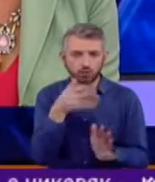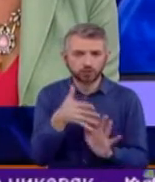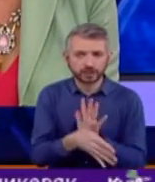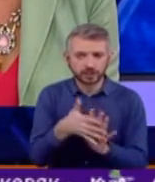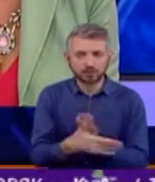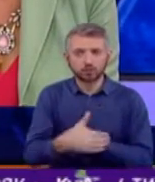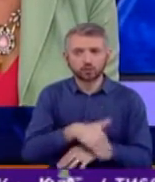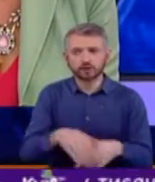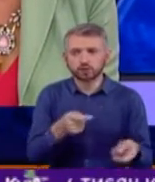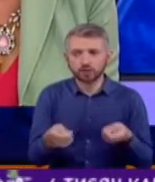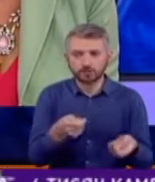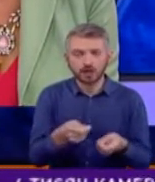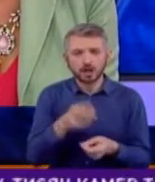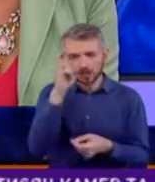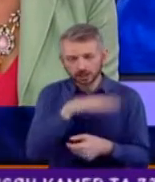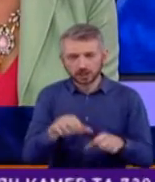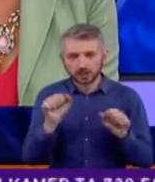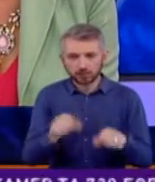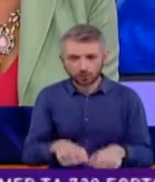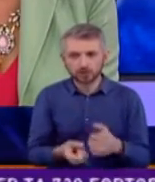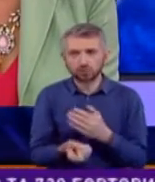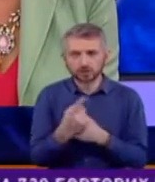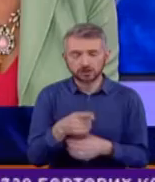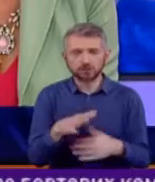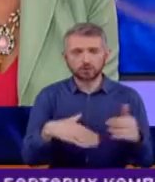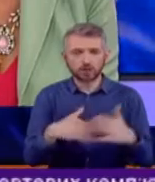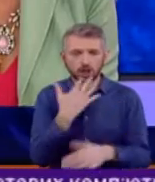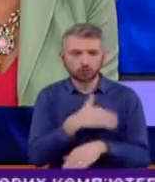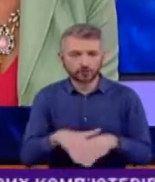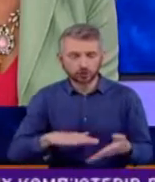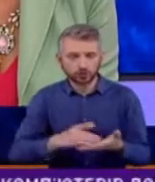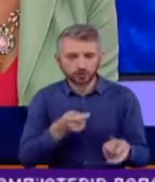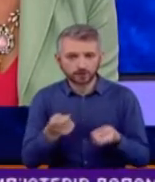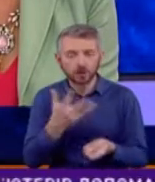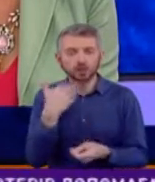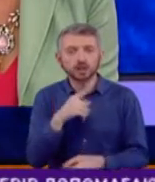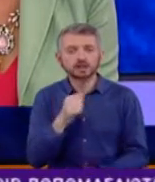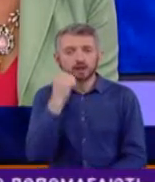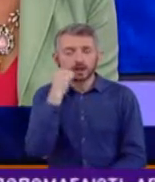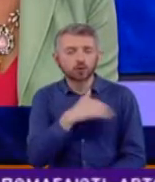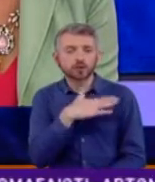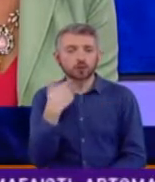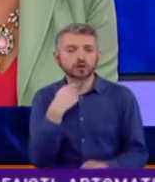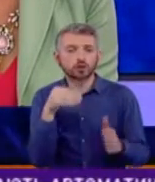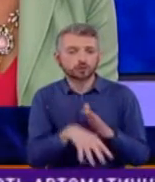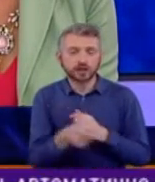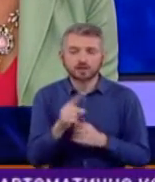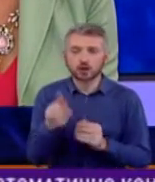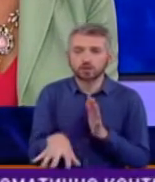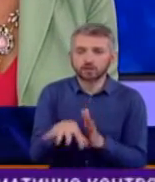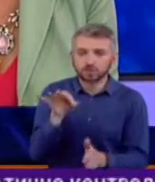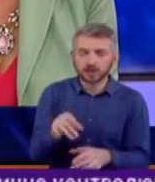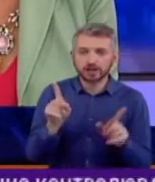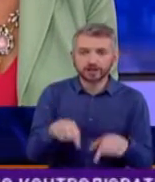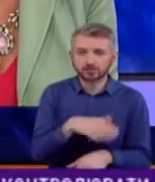і країна може нема повністю питань. Опинитись рука зовнішнього управління. І дивлячись на цю ситуацію, коли за старого не хочеться голосувати, але те, що вибрали, теж не хочеться тим